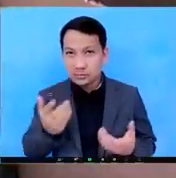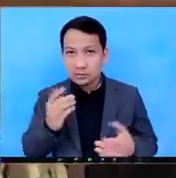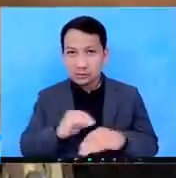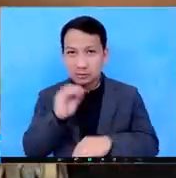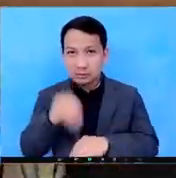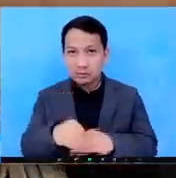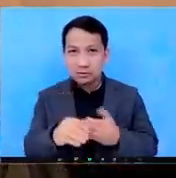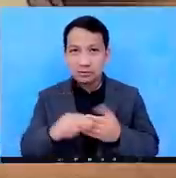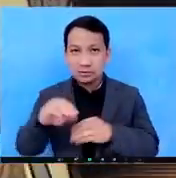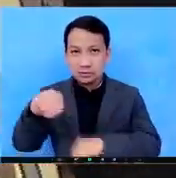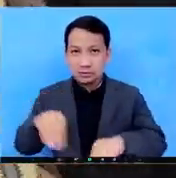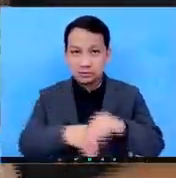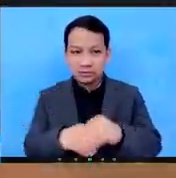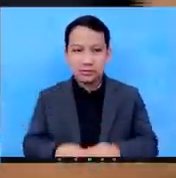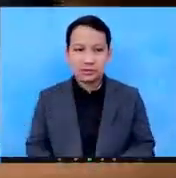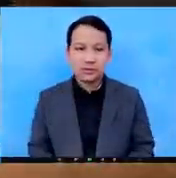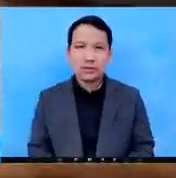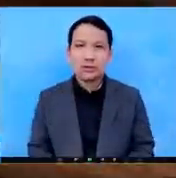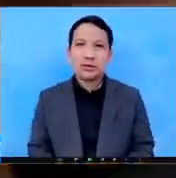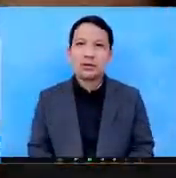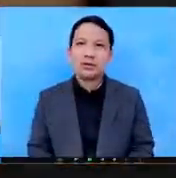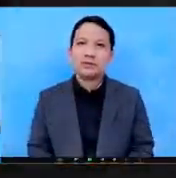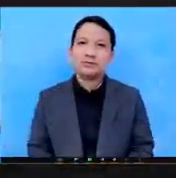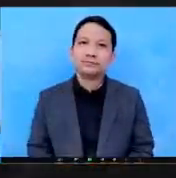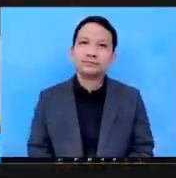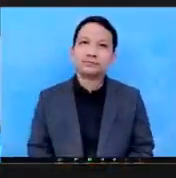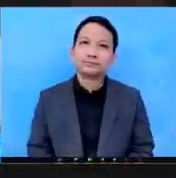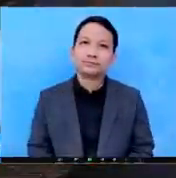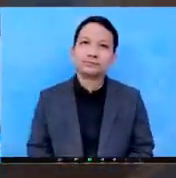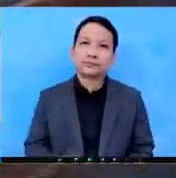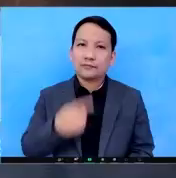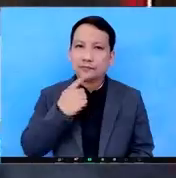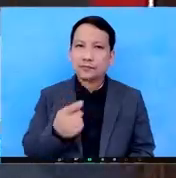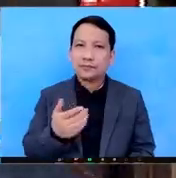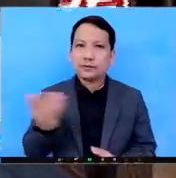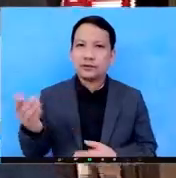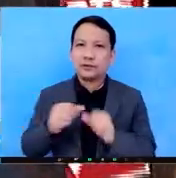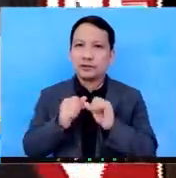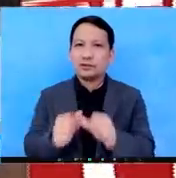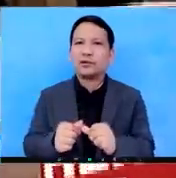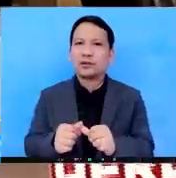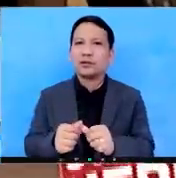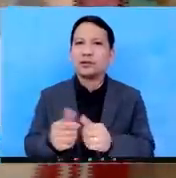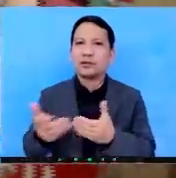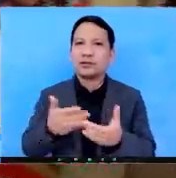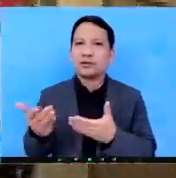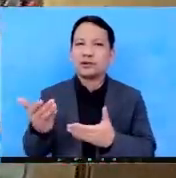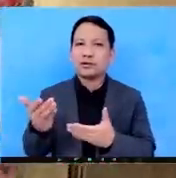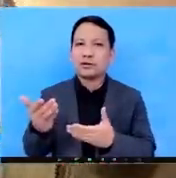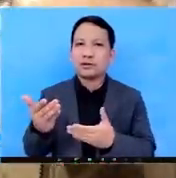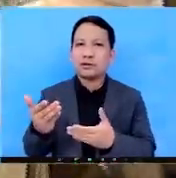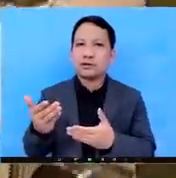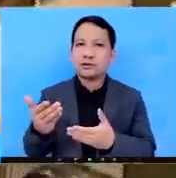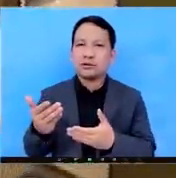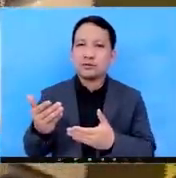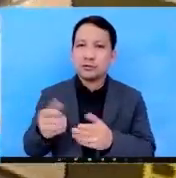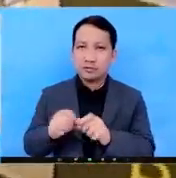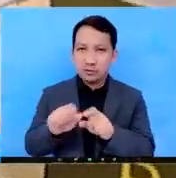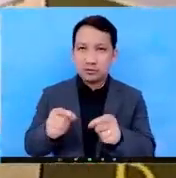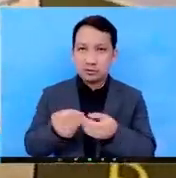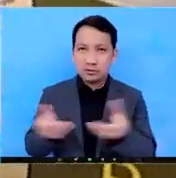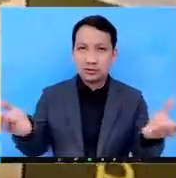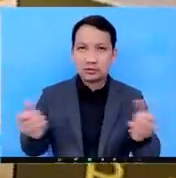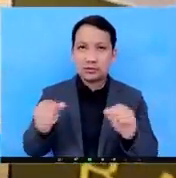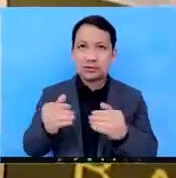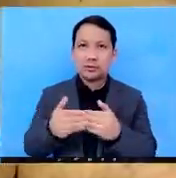palit kami. Nakabili na raw sila ng mga kailangang gamit sa bahay, nakatulong pa sila. Ipapamigay kasi ng tindahan